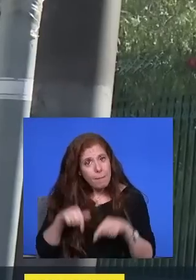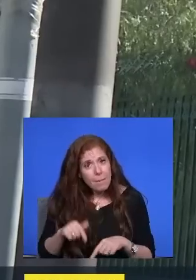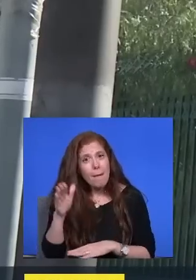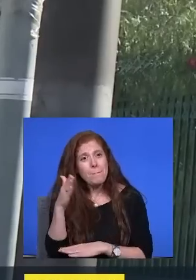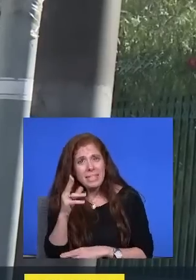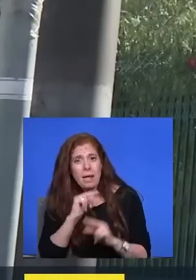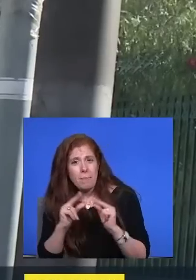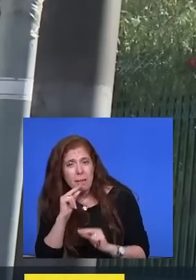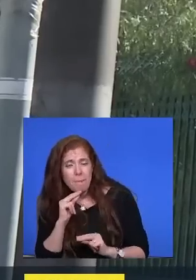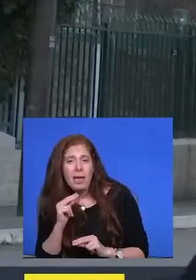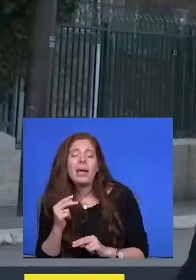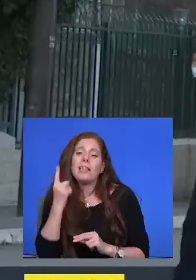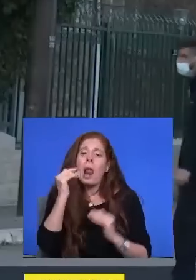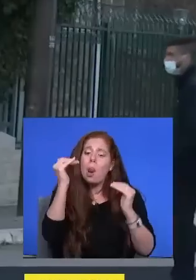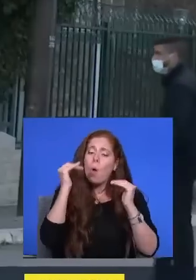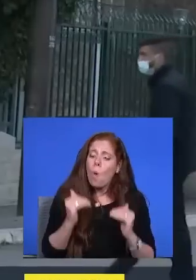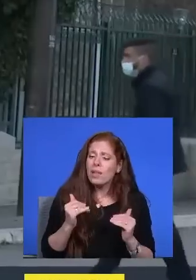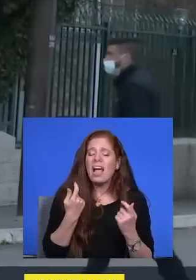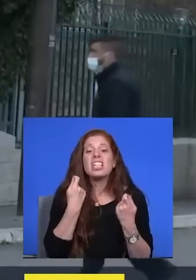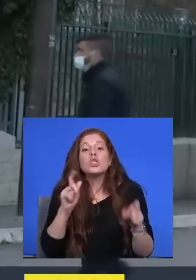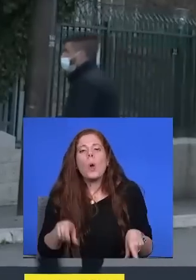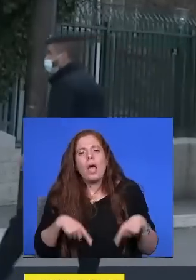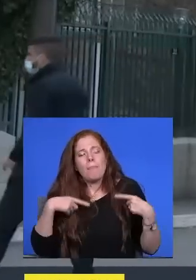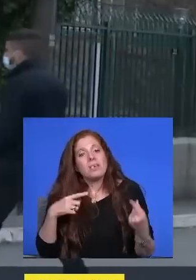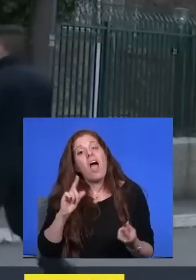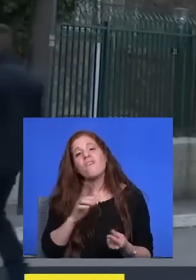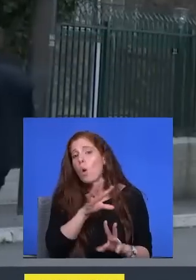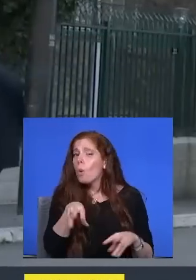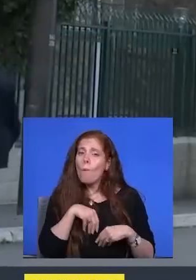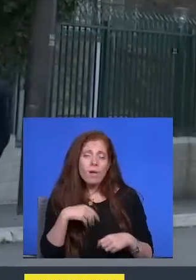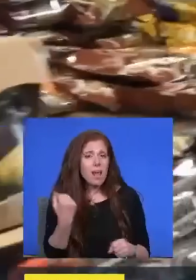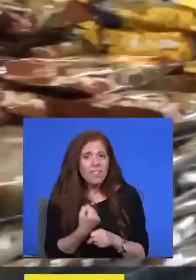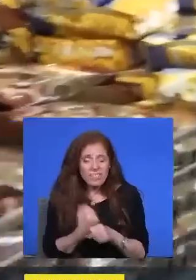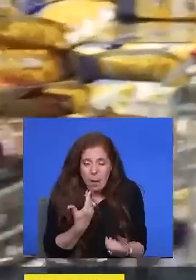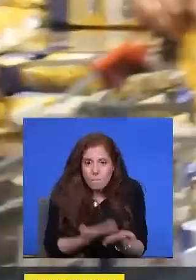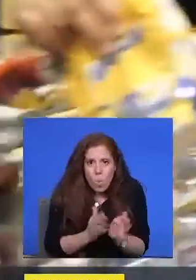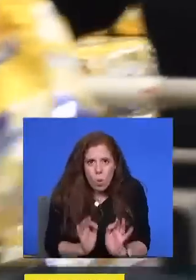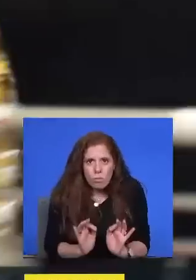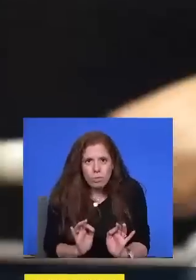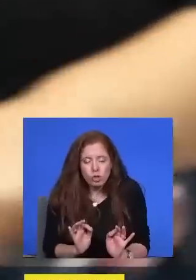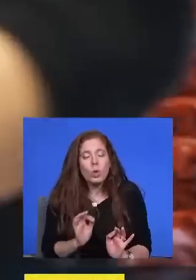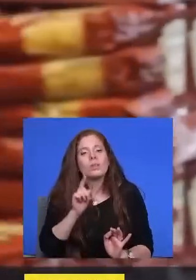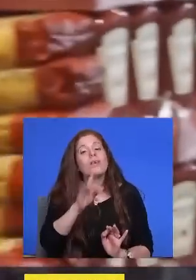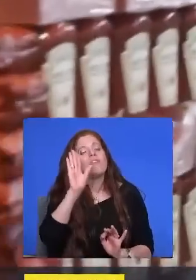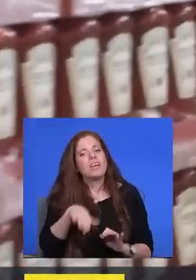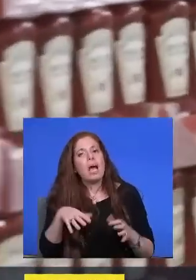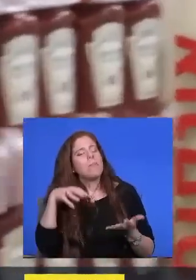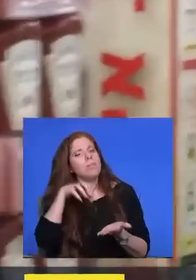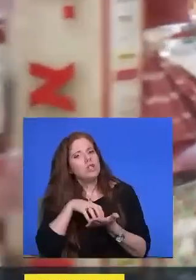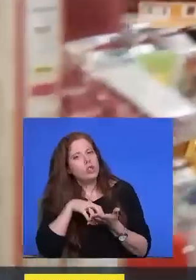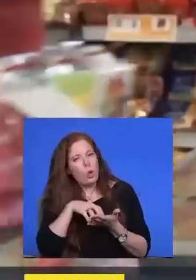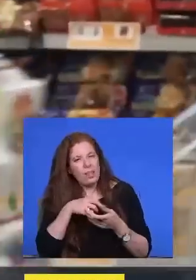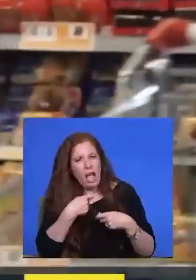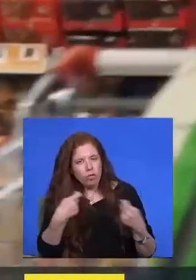אחד על הורדת יוקר המחיה, אבל ממענת לבצע פעולות ממשיות. וגם אם רשתות השיווק יספגו בהתחלה